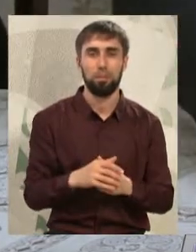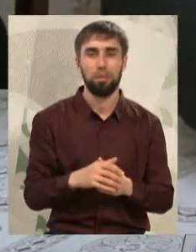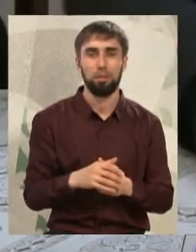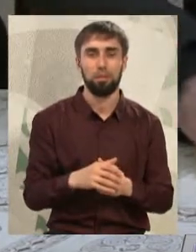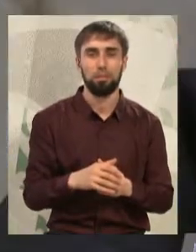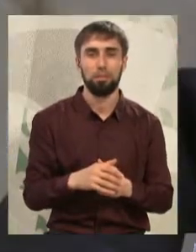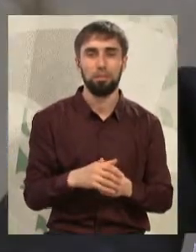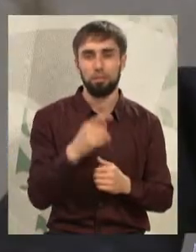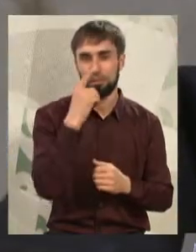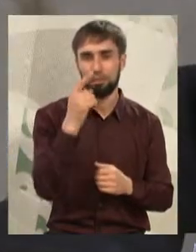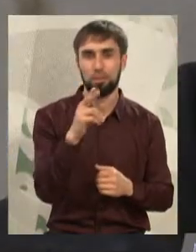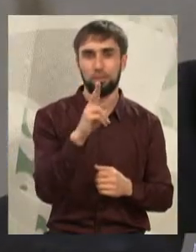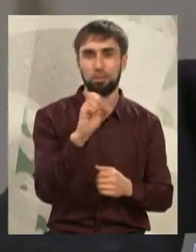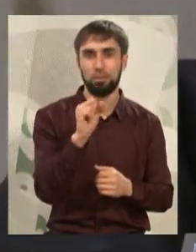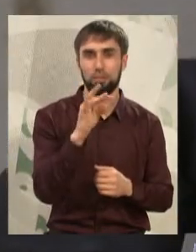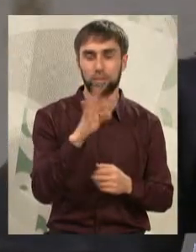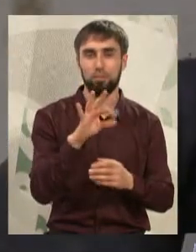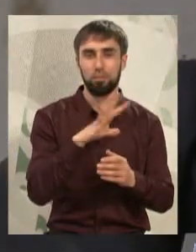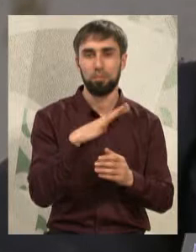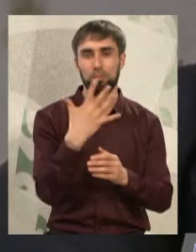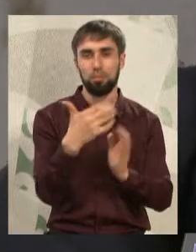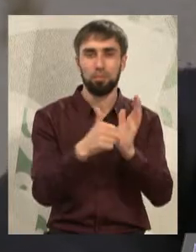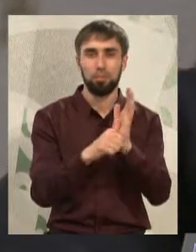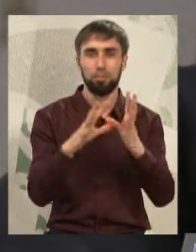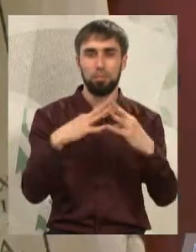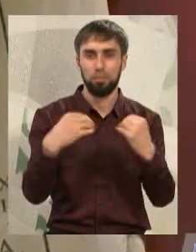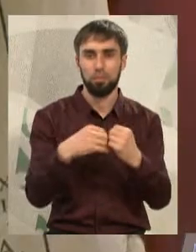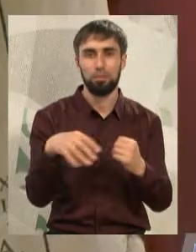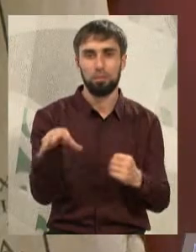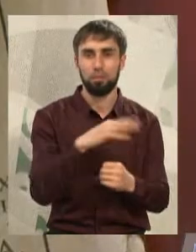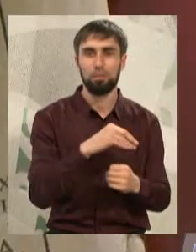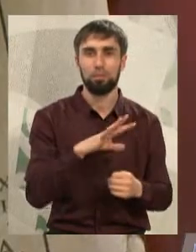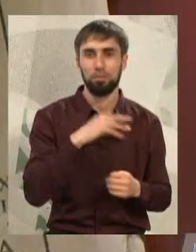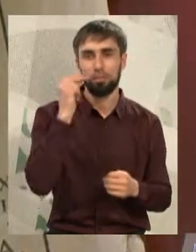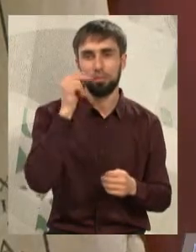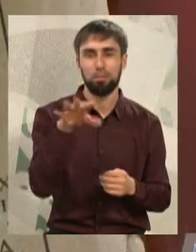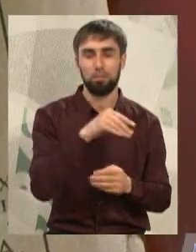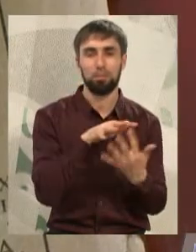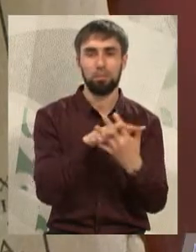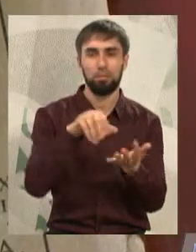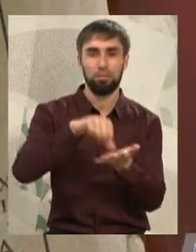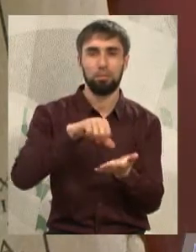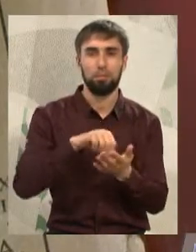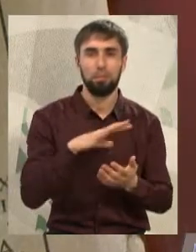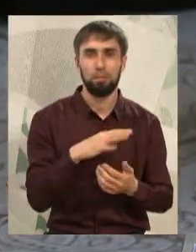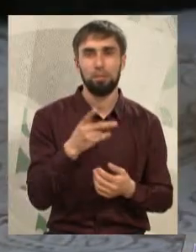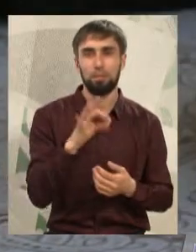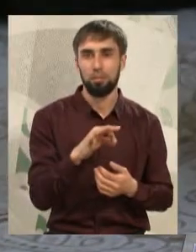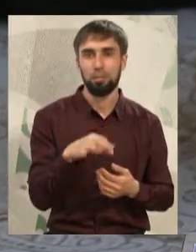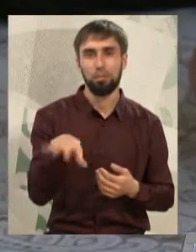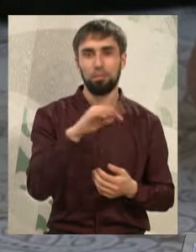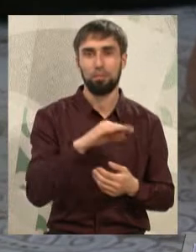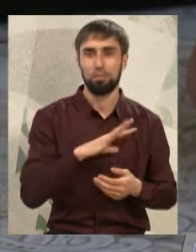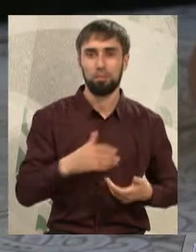лишь 6-7 семей этой фамилии. Однако на фронт ушел буквально каждый представитель мужского пола. Только вот выжить в этой войне повезло не